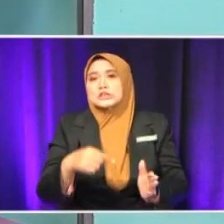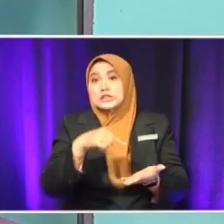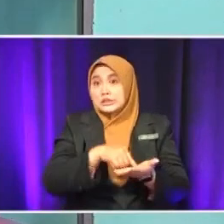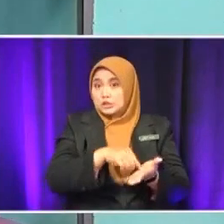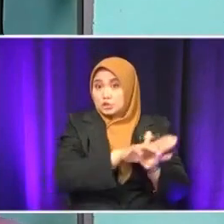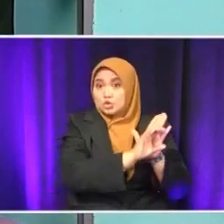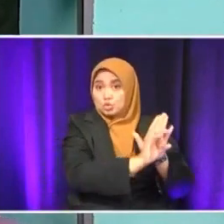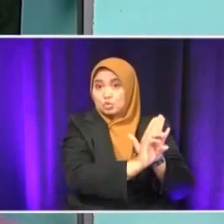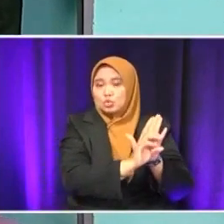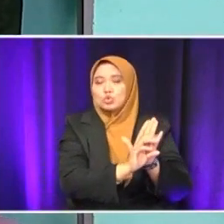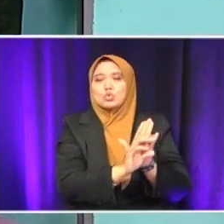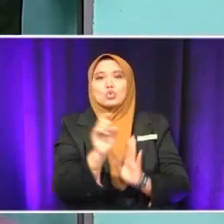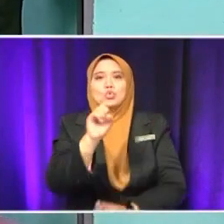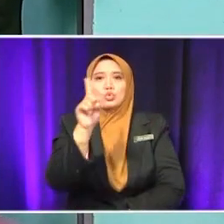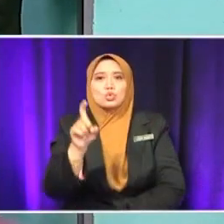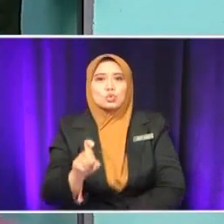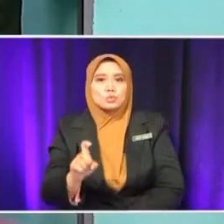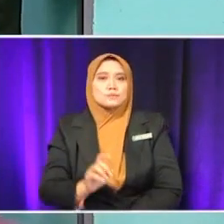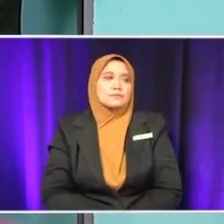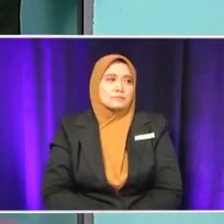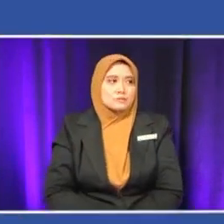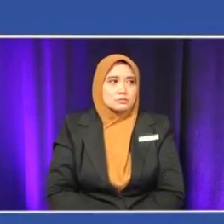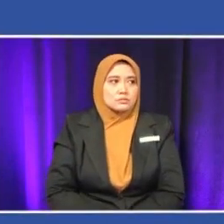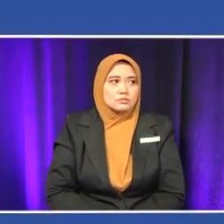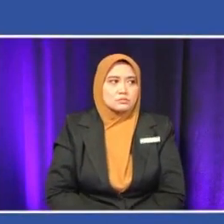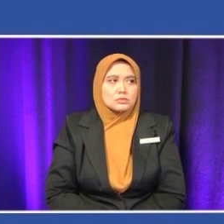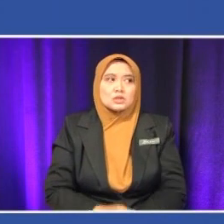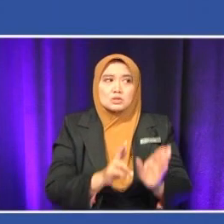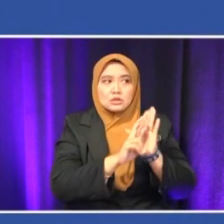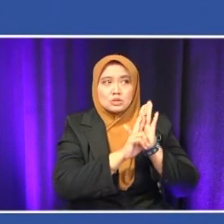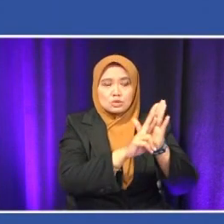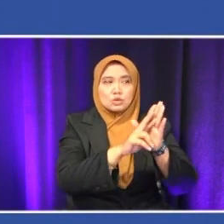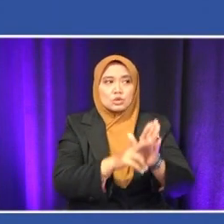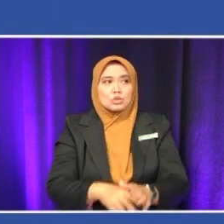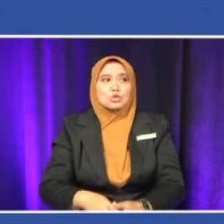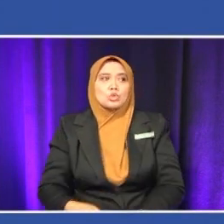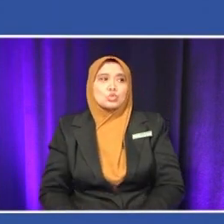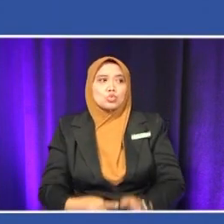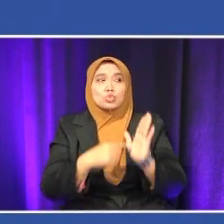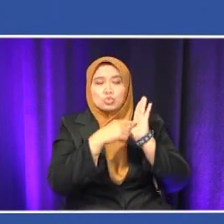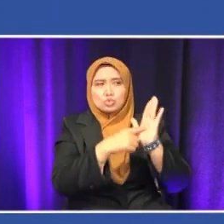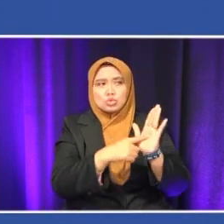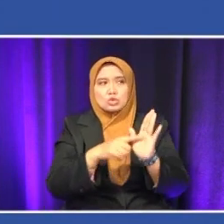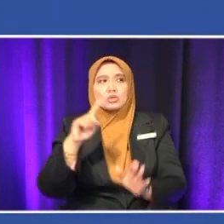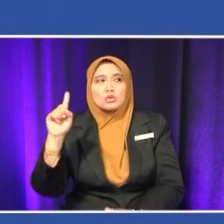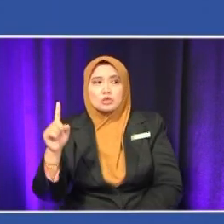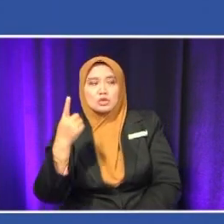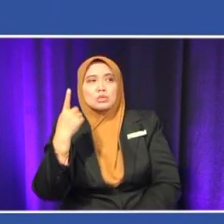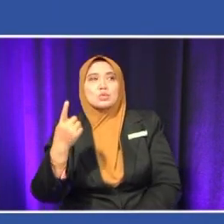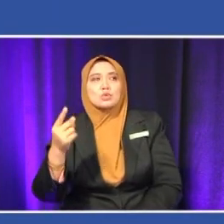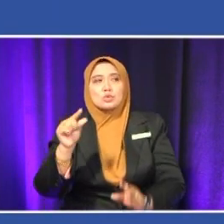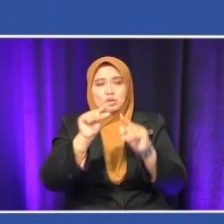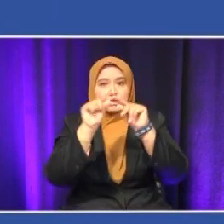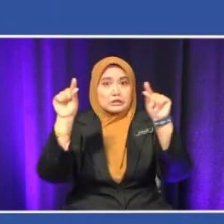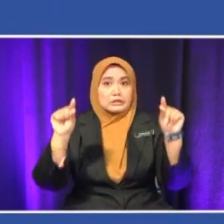yang cikgu boleh kongsikan pada hari ini, iaitu Raja menunjukkan suatu graf berpemberat. Okey. Okey, ada 5 bucu